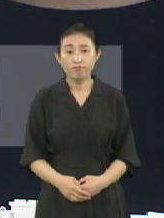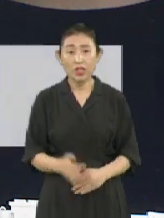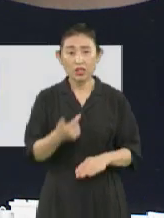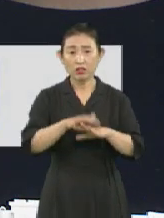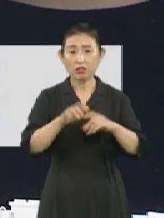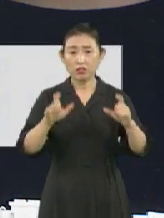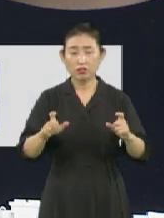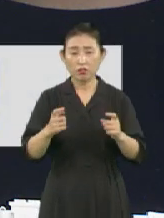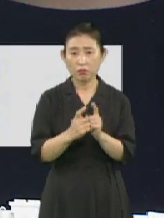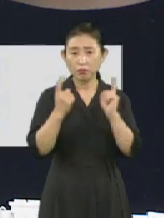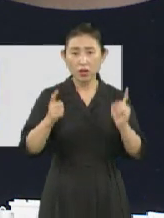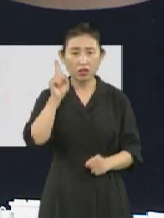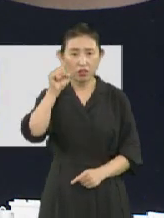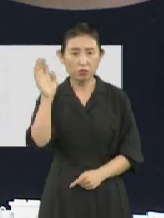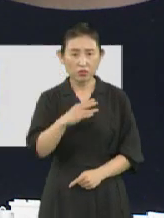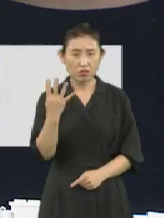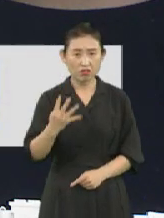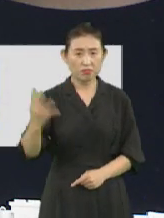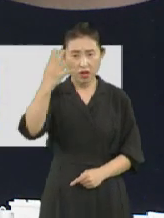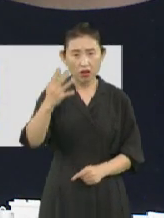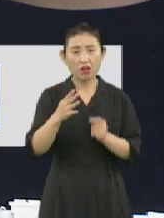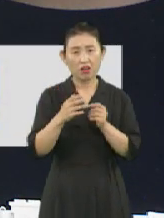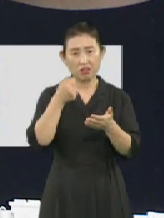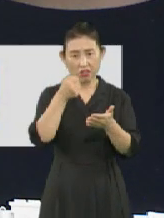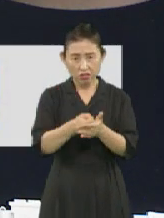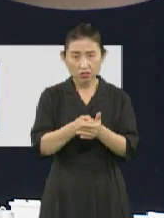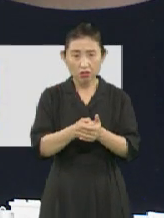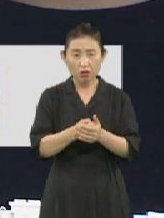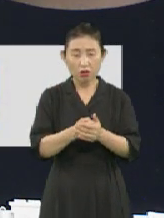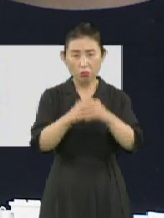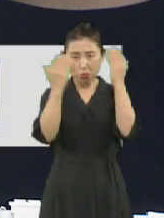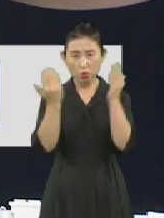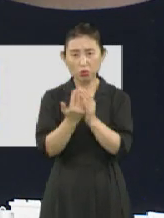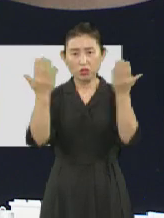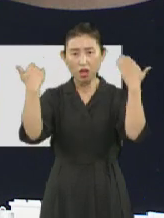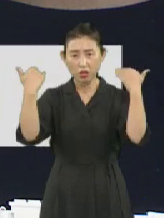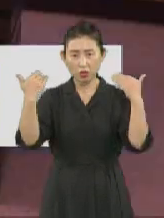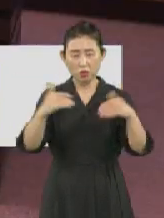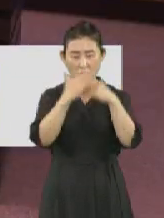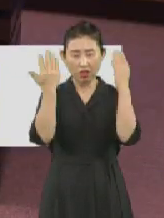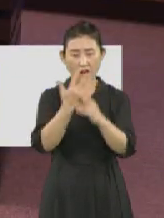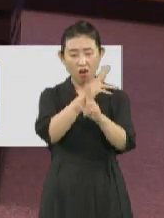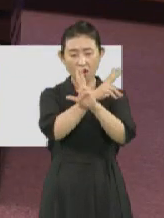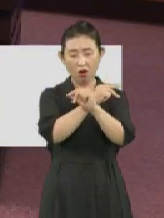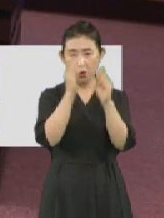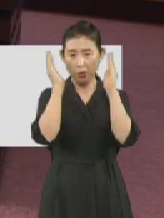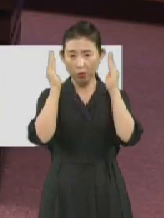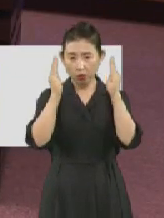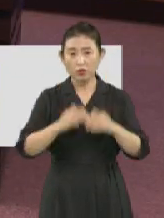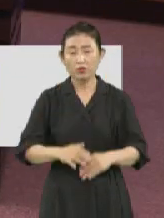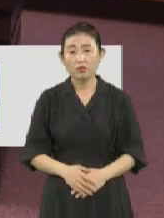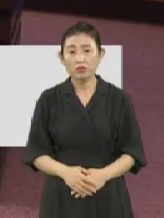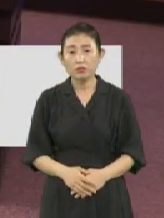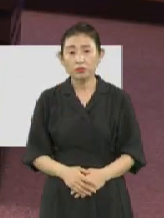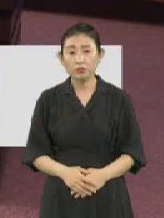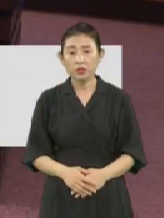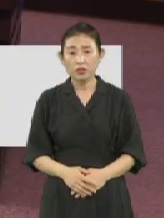대전 적 사회적 거리 2개가 4 단계 로 격상 됨에 따라 지역 모든 학교가 전면 원격 수업으로 전환되며